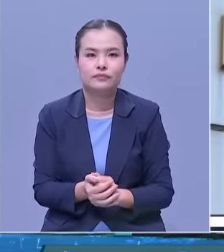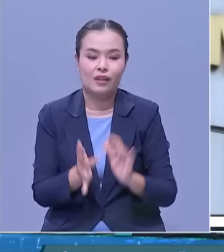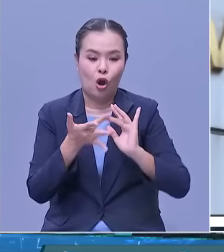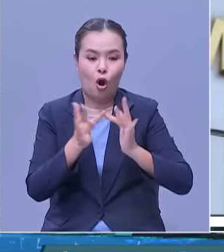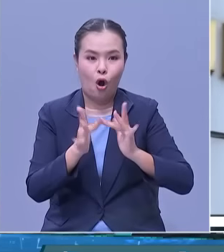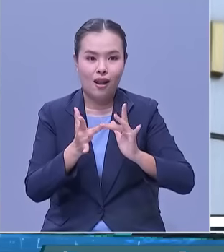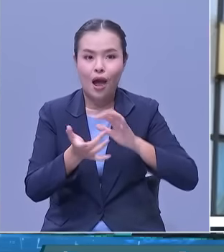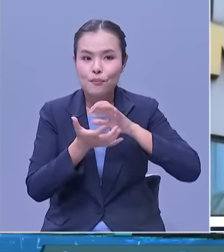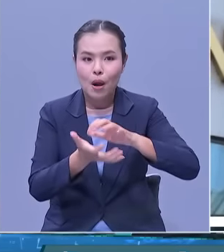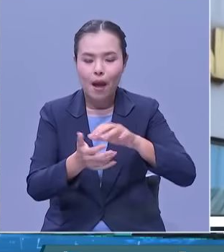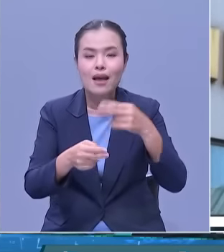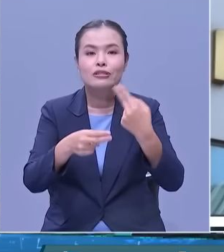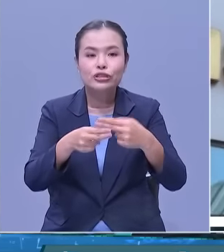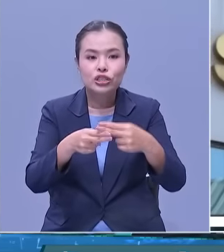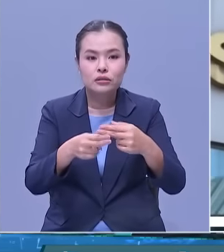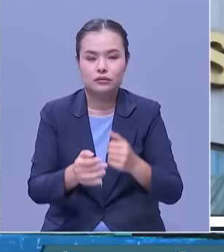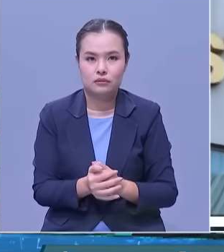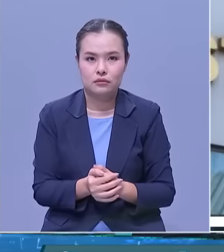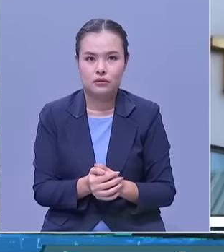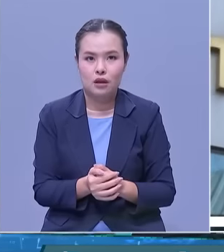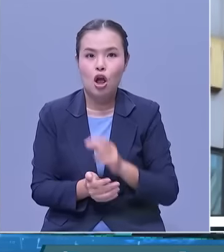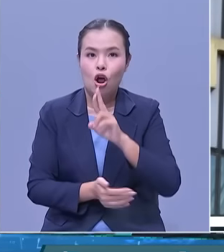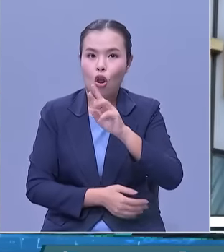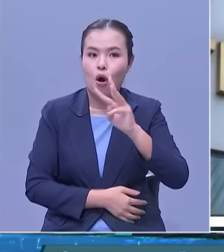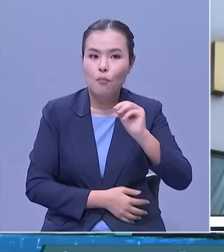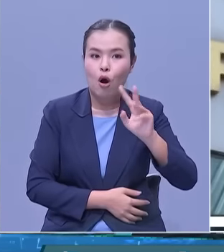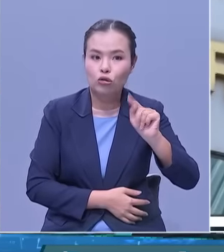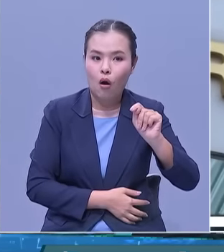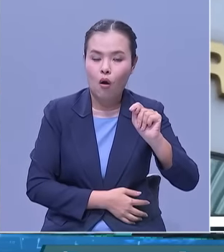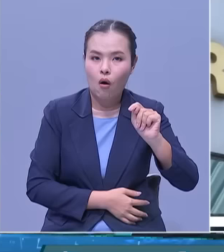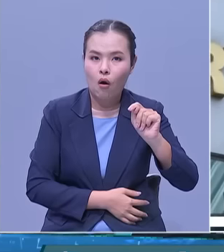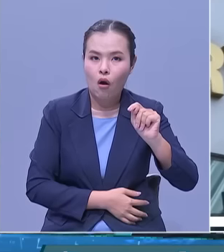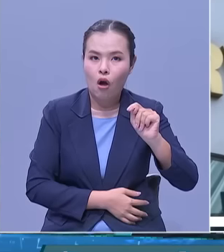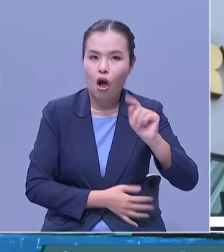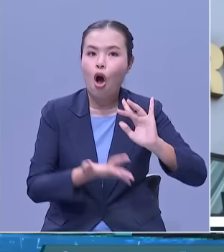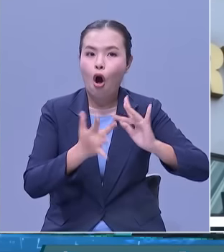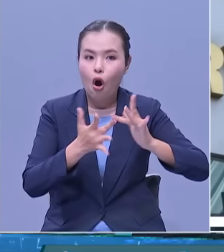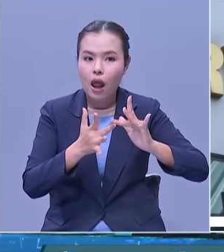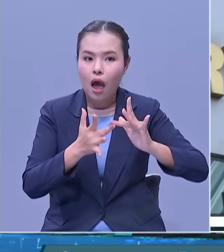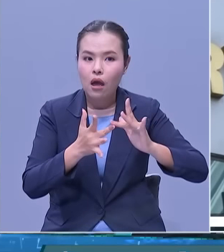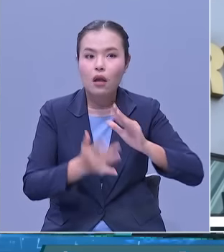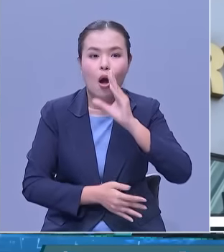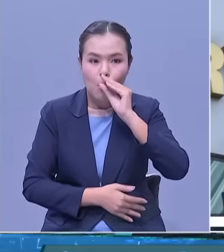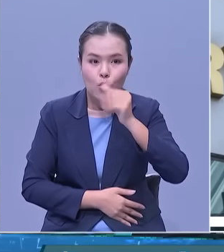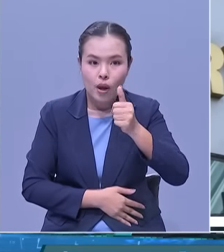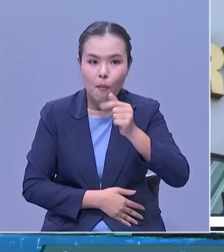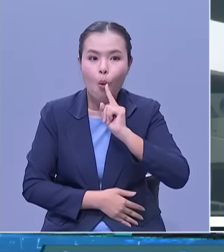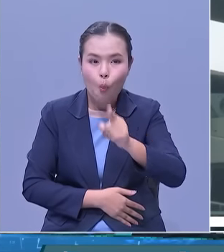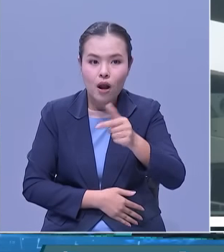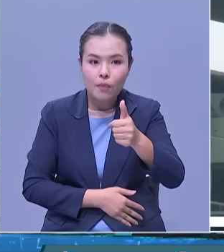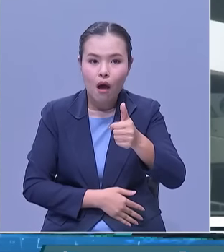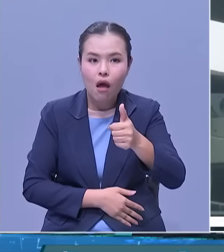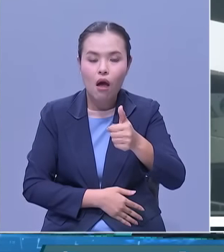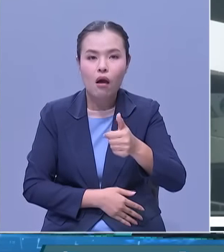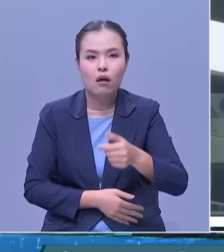งานคุณชื่อนี้ชื่อนี้ครับแล้วบอกได้ไหมว่าถึงรัฐมนตรีออนไลน์อ่ะกล่าวหาได้ไหมอย่างเงี้ย